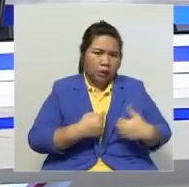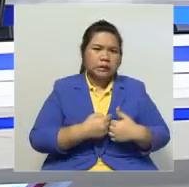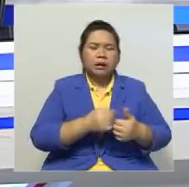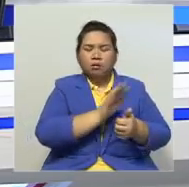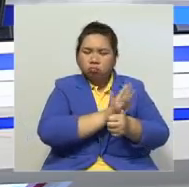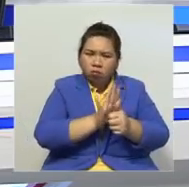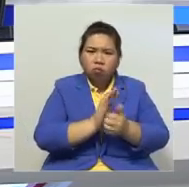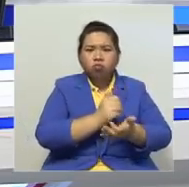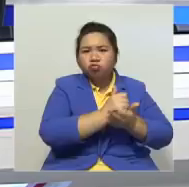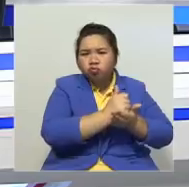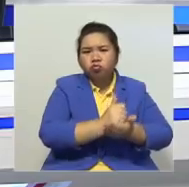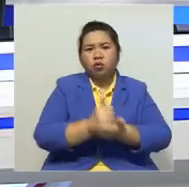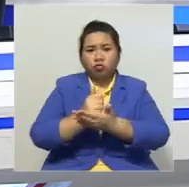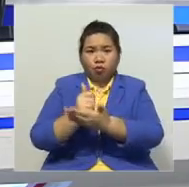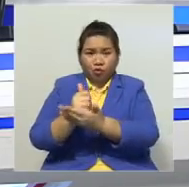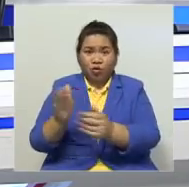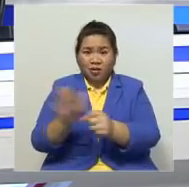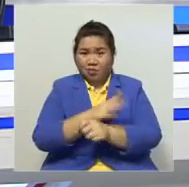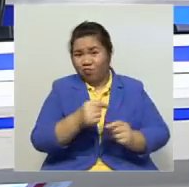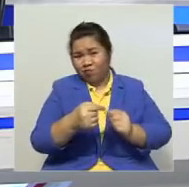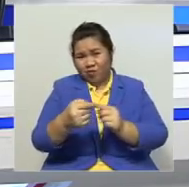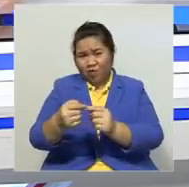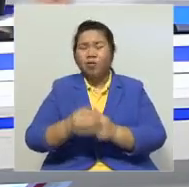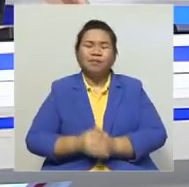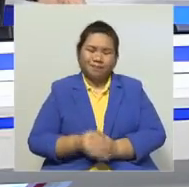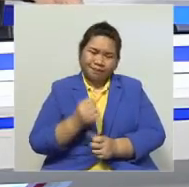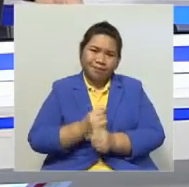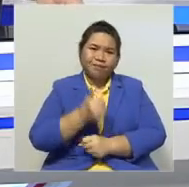นี่ยมีหลั่งไหลเข้าไปต่อเนื่องจริงๆนะคะ ใช่ค่ะยังสามารถที่